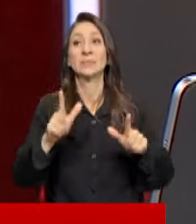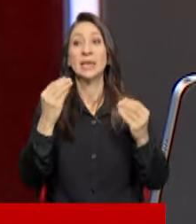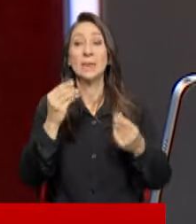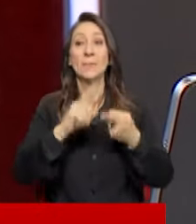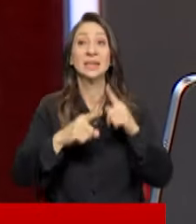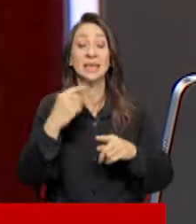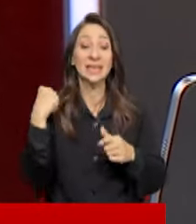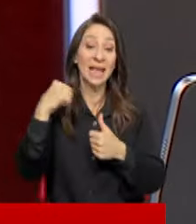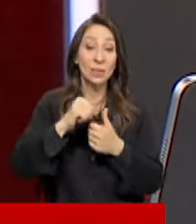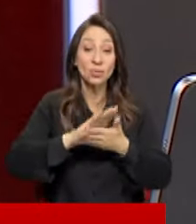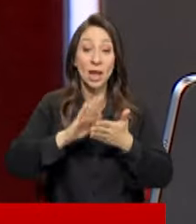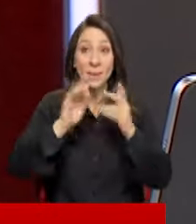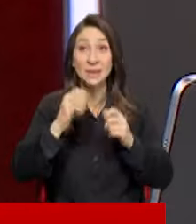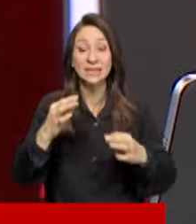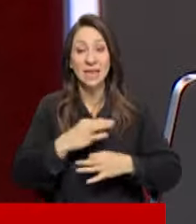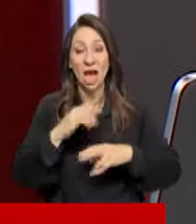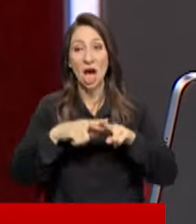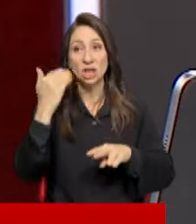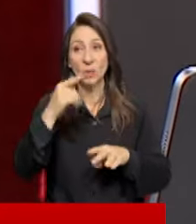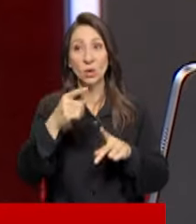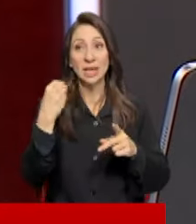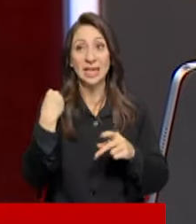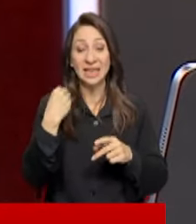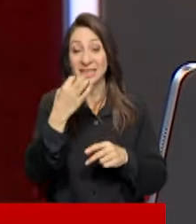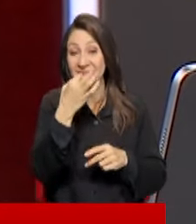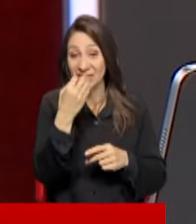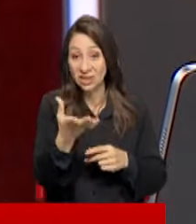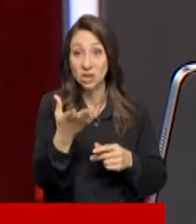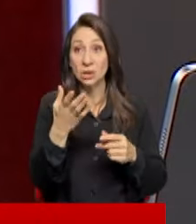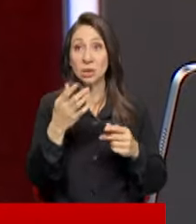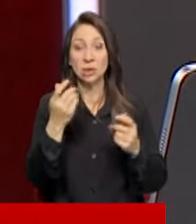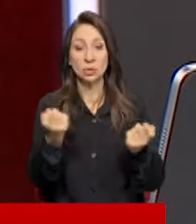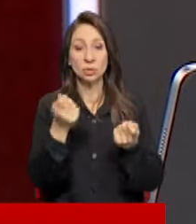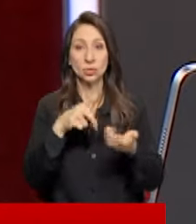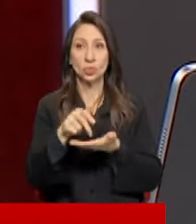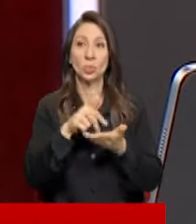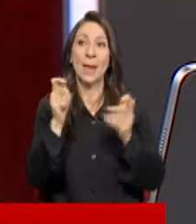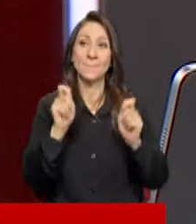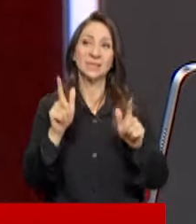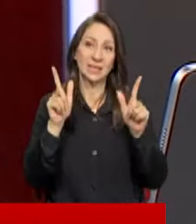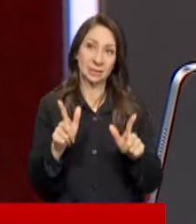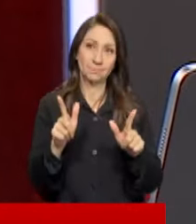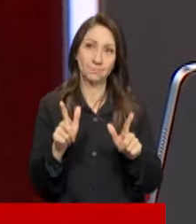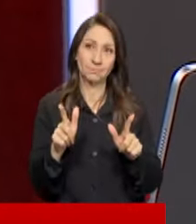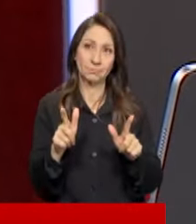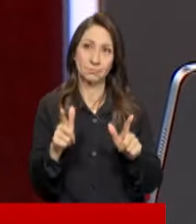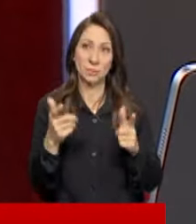Parti yenilenmeli. Sayın Akşener de bu yenilenmeye izin verecek olan tavır ve davranışları göstermelidir. Yani